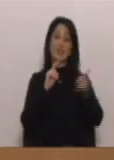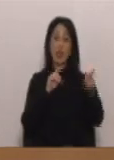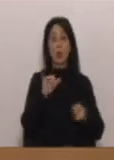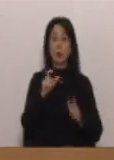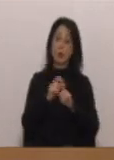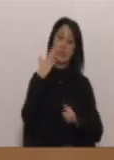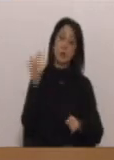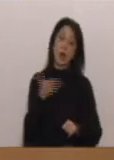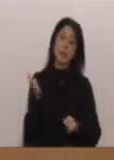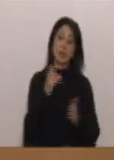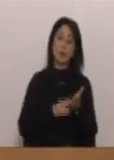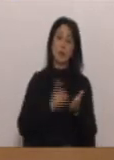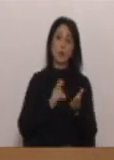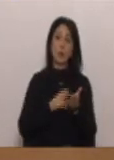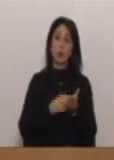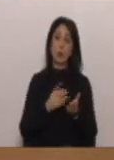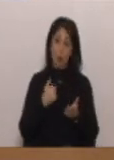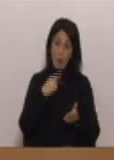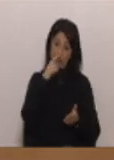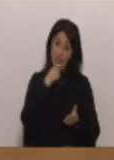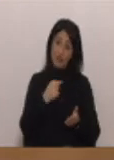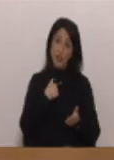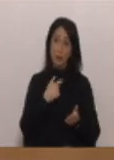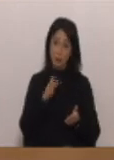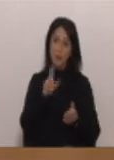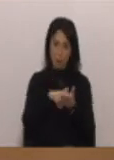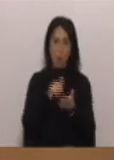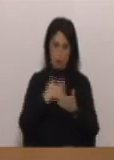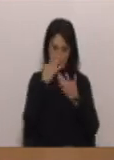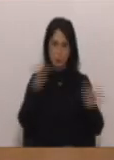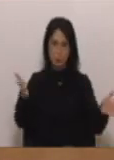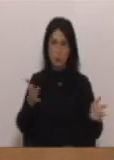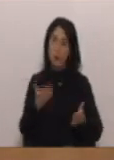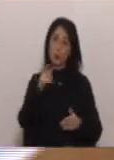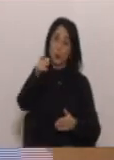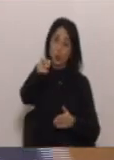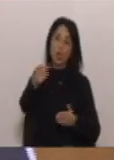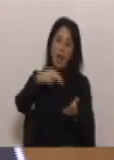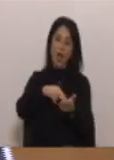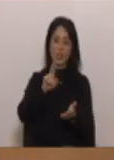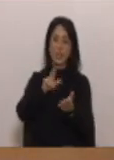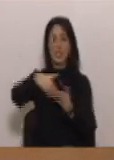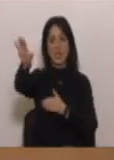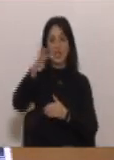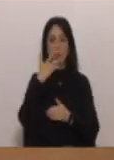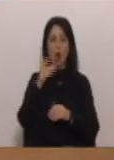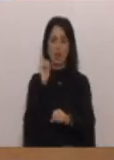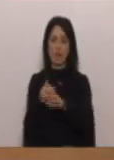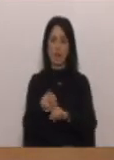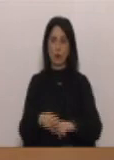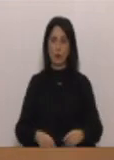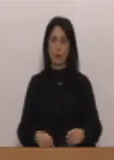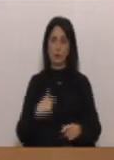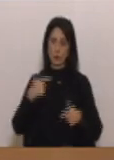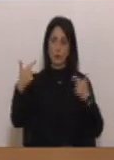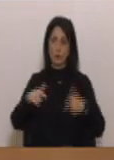თქვი სიმართლე. აგერ გადმოგცემ, თუ მე ტყუილი ვთქვი, მაშინ ბოდიც მოიხდი და წავალ პოლიტიკი, თუ არ და შენ ადექი და წადი პოლიტიკიდან.